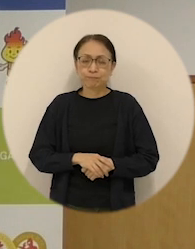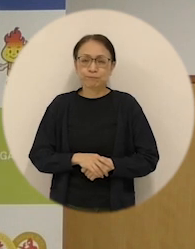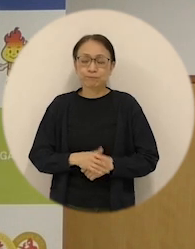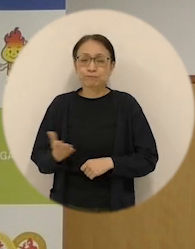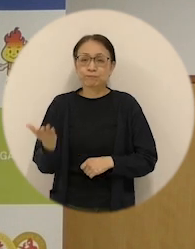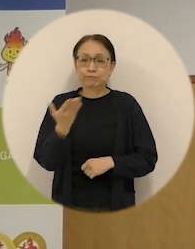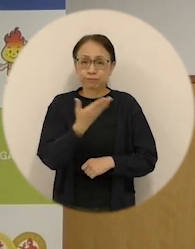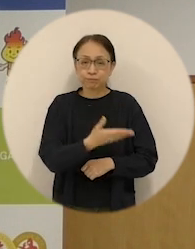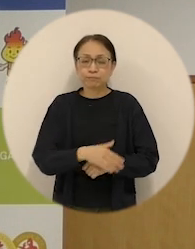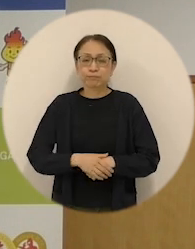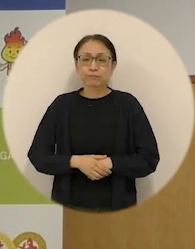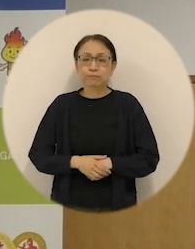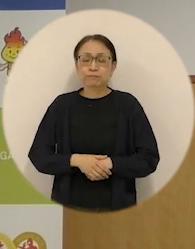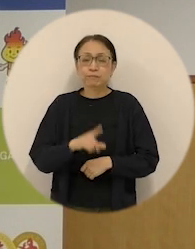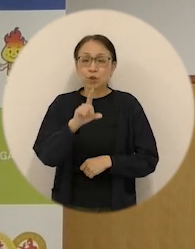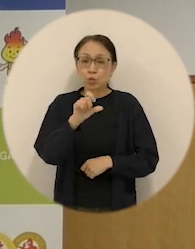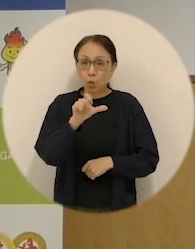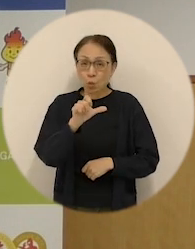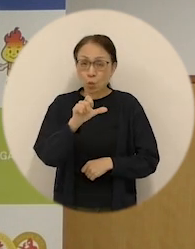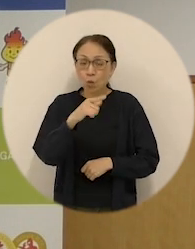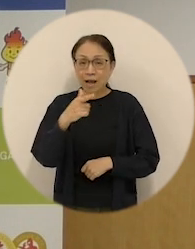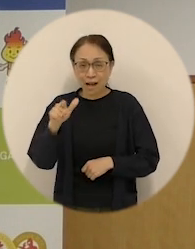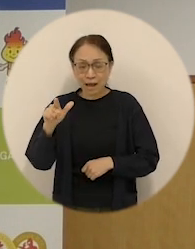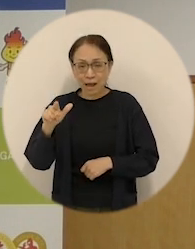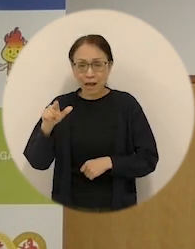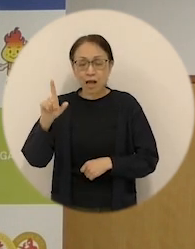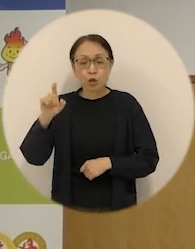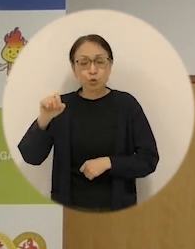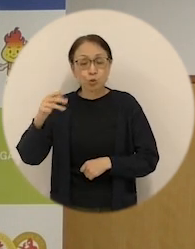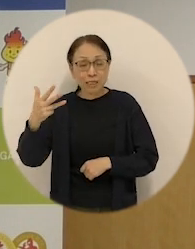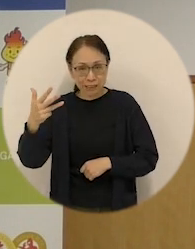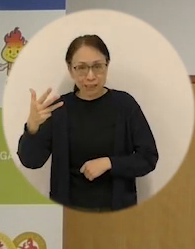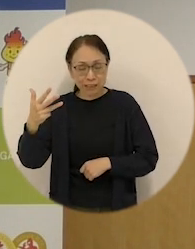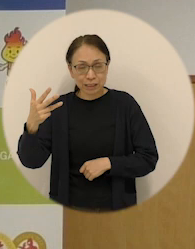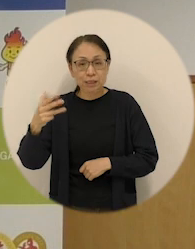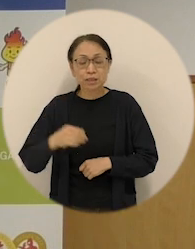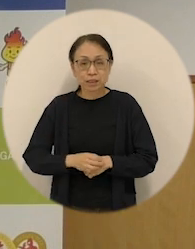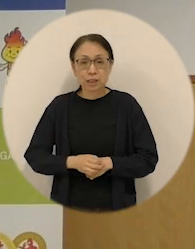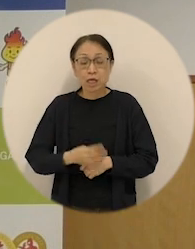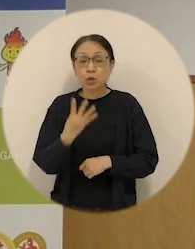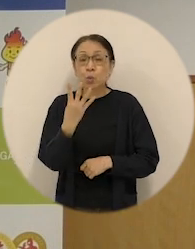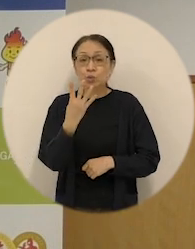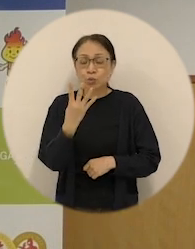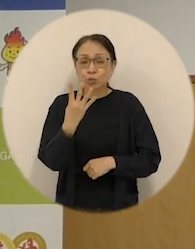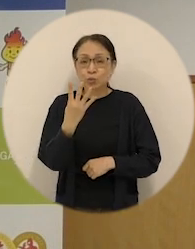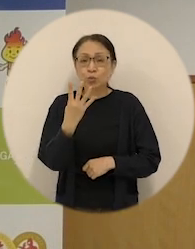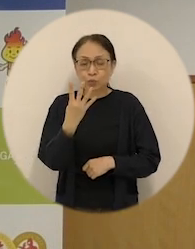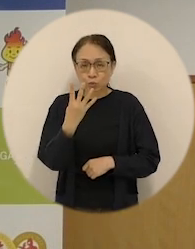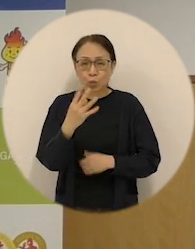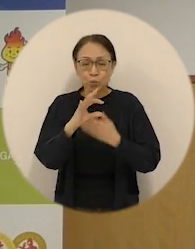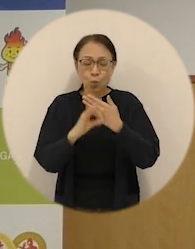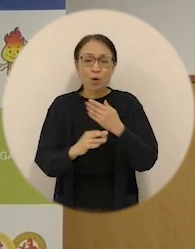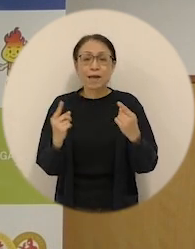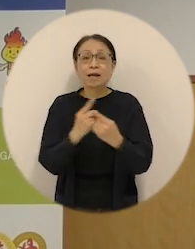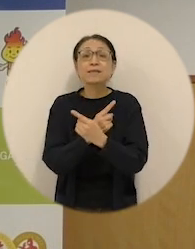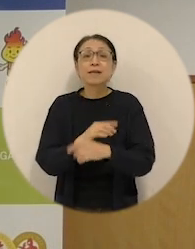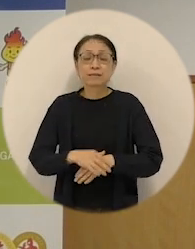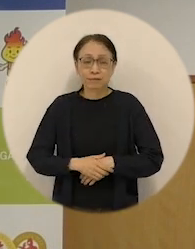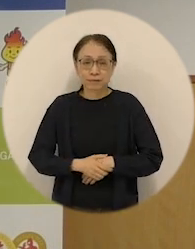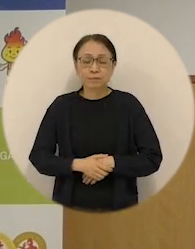次に議案第15号から議案第18号までの4本の条例改正についてであります